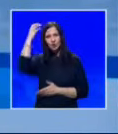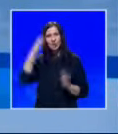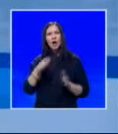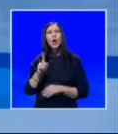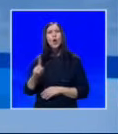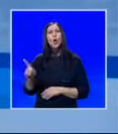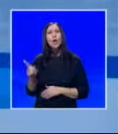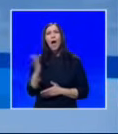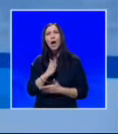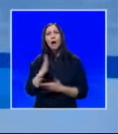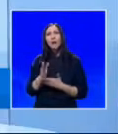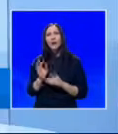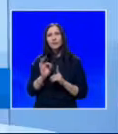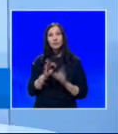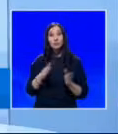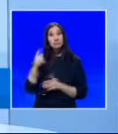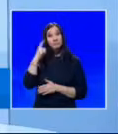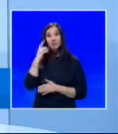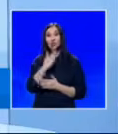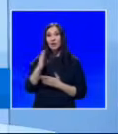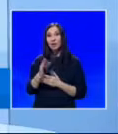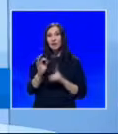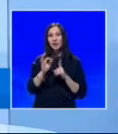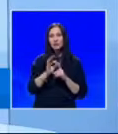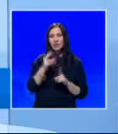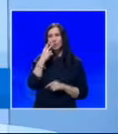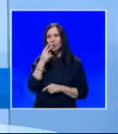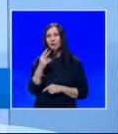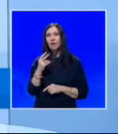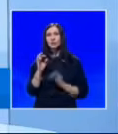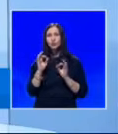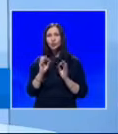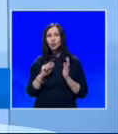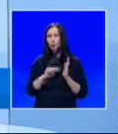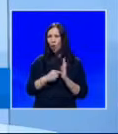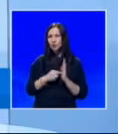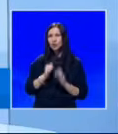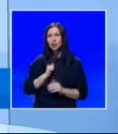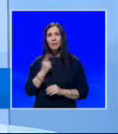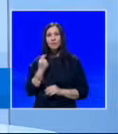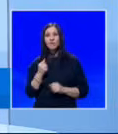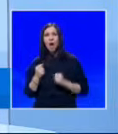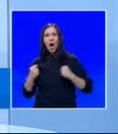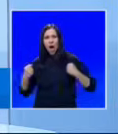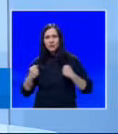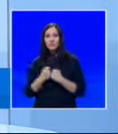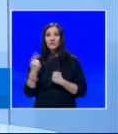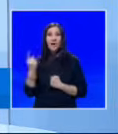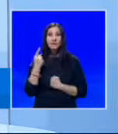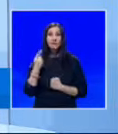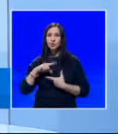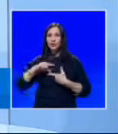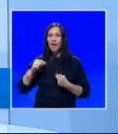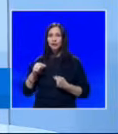цел? Аз мисля, че крайната цел от гледна точка на сигурността първо е разбиването на единството на НАТО или